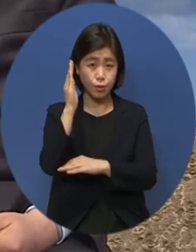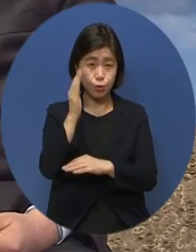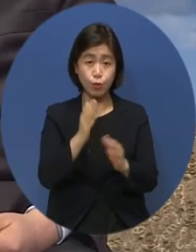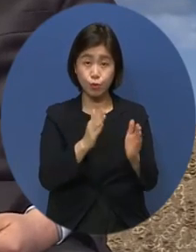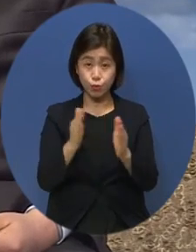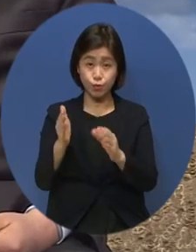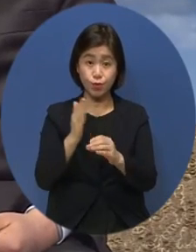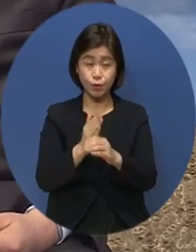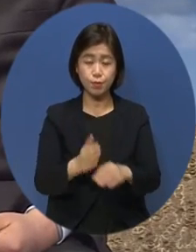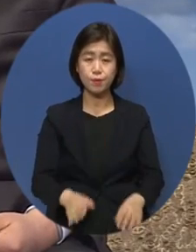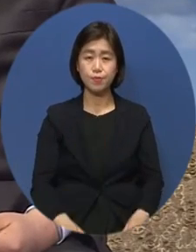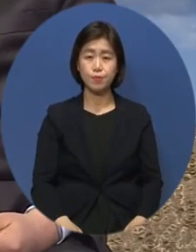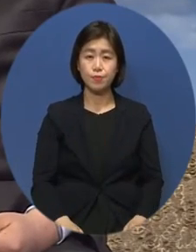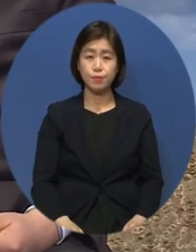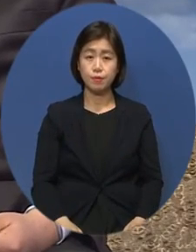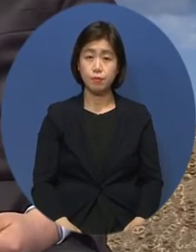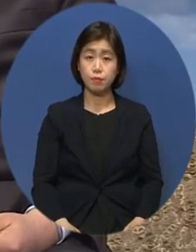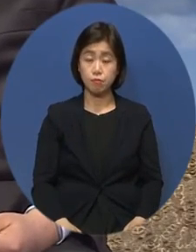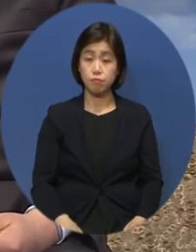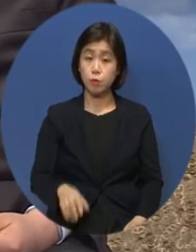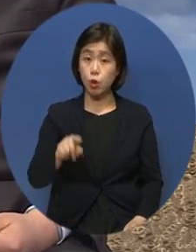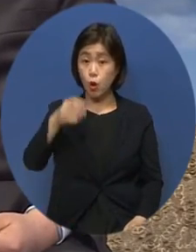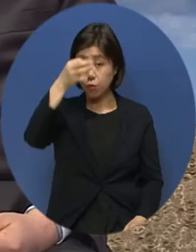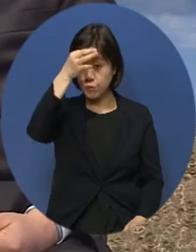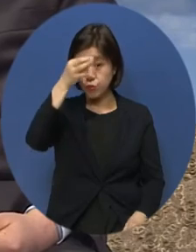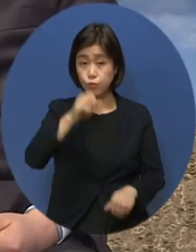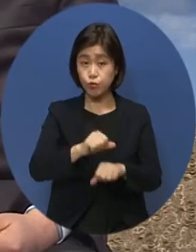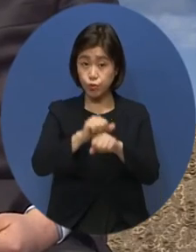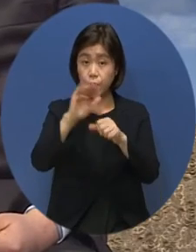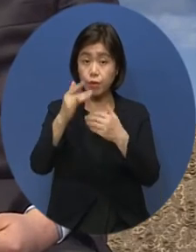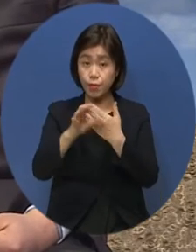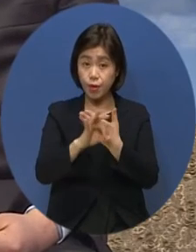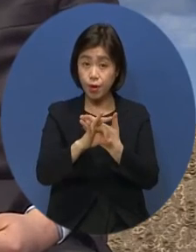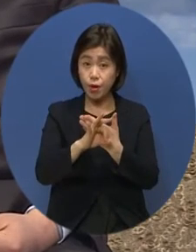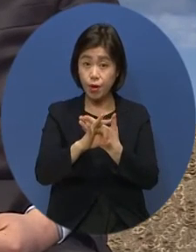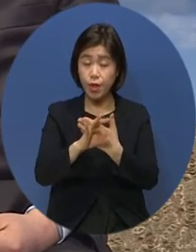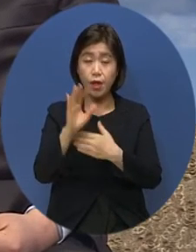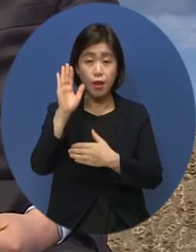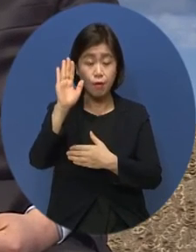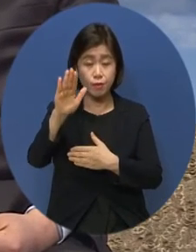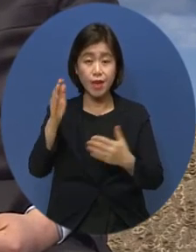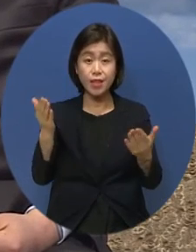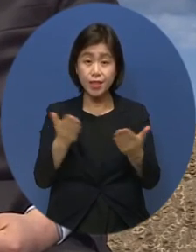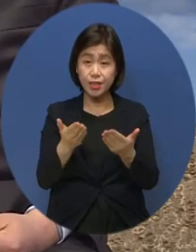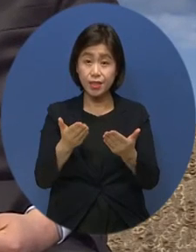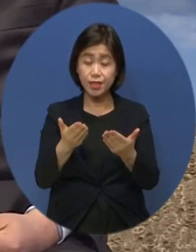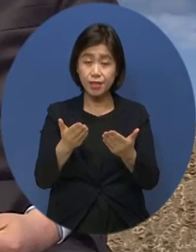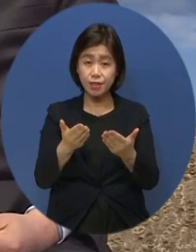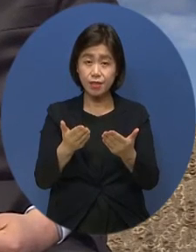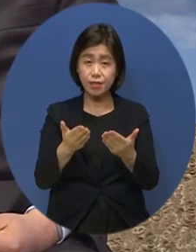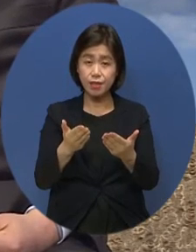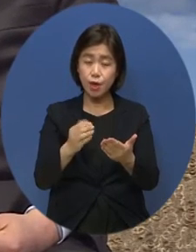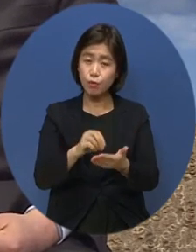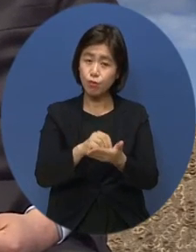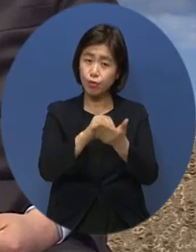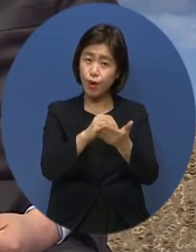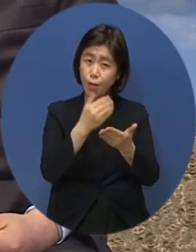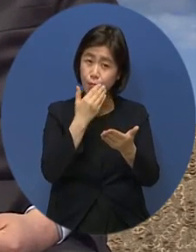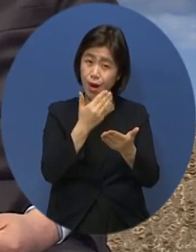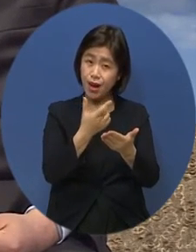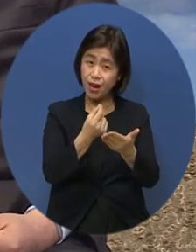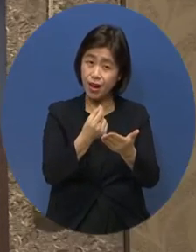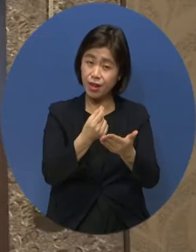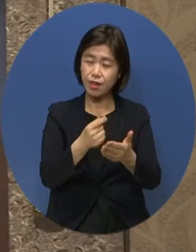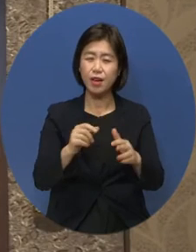도움도 되겠지만 일자리 창출 효과도 있을것 같은데 4 아직 뭐 저희가 극이 까지는 고민을